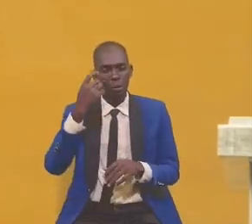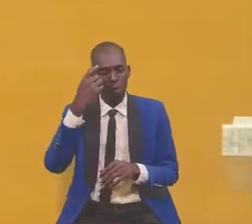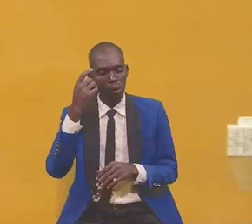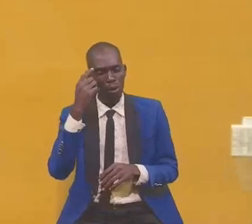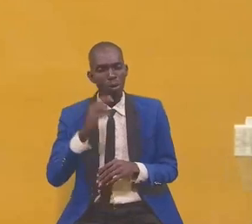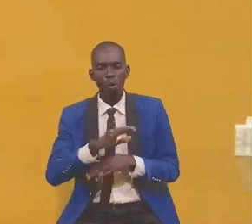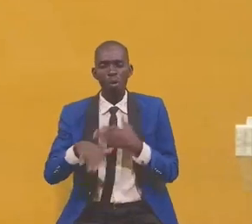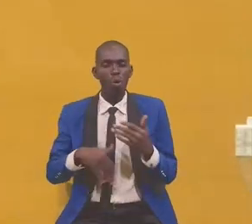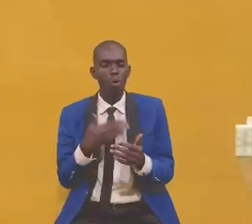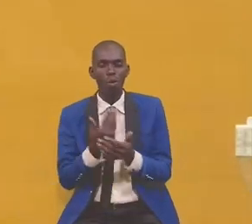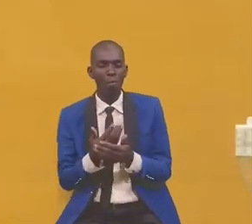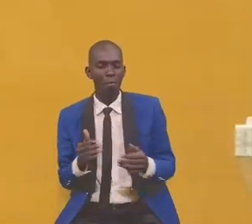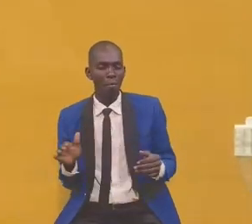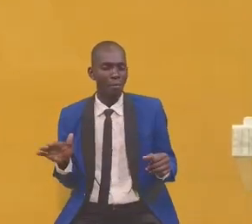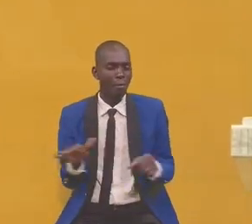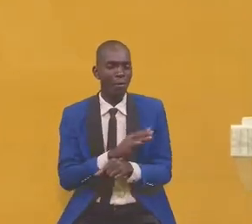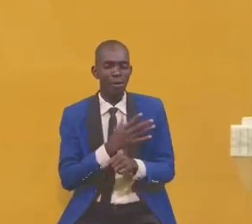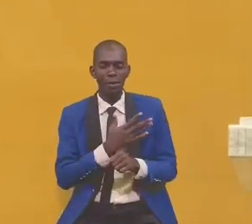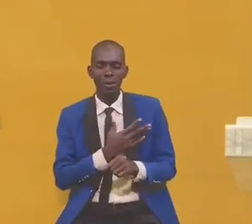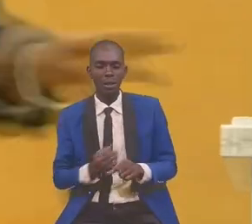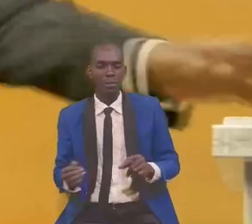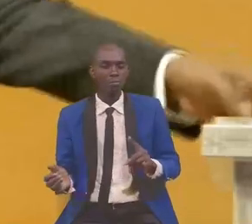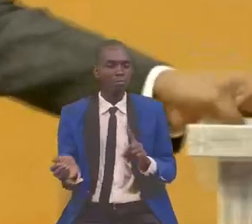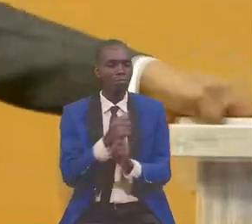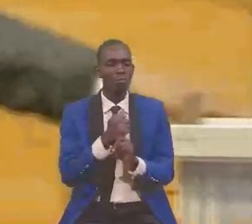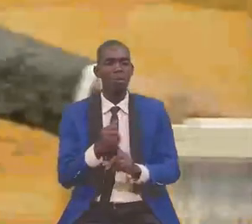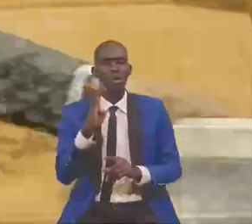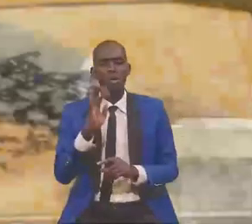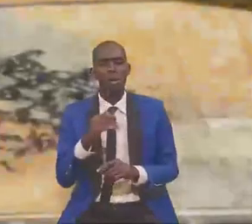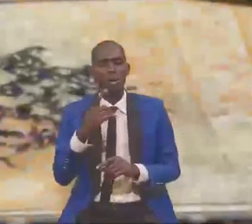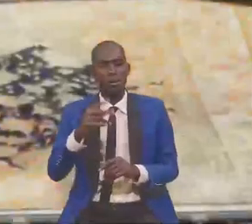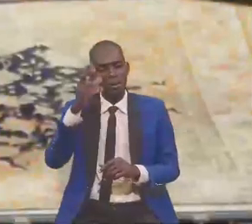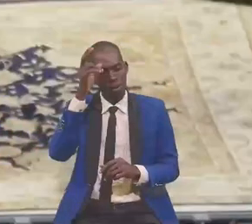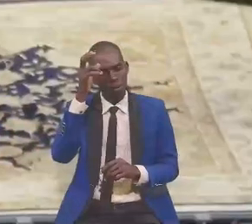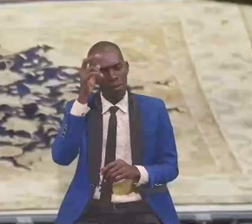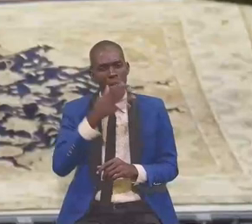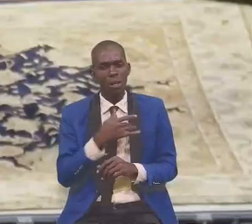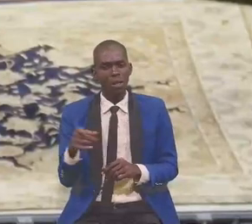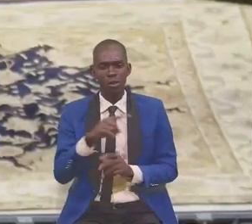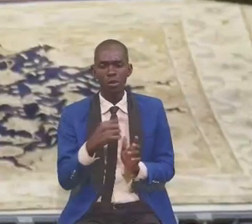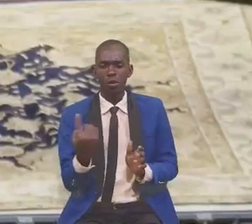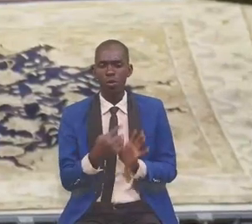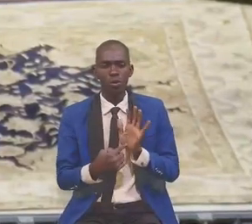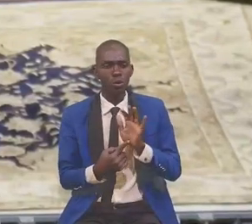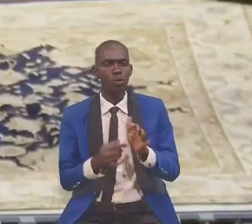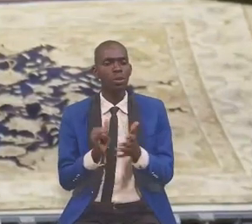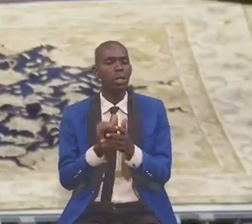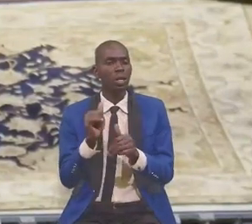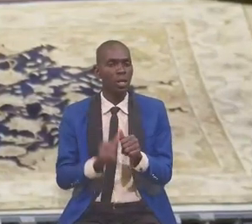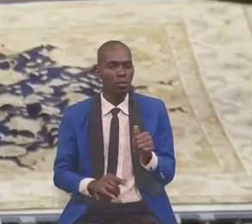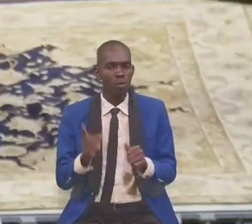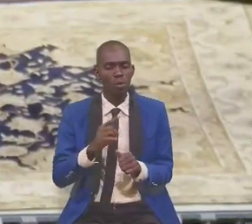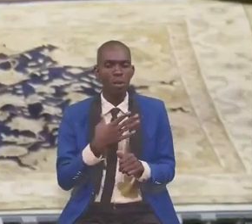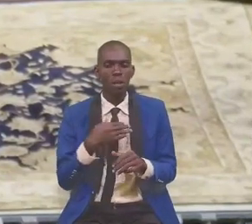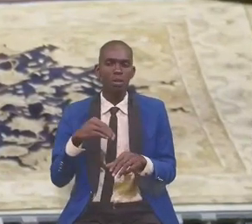toutes sous-saisies, est capturé par le diable, et il démontre cela partout et dans chaque nation, et